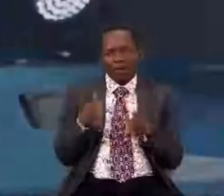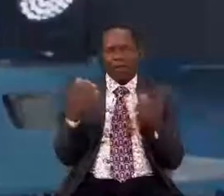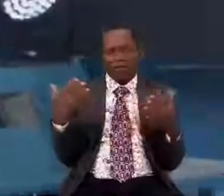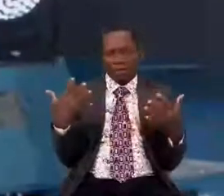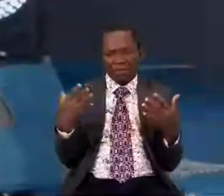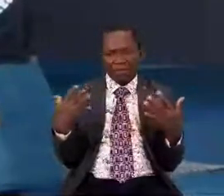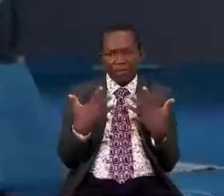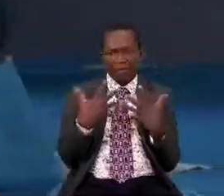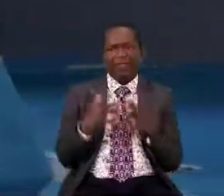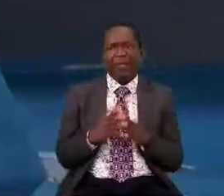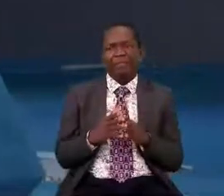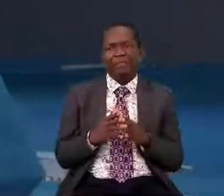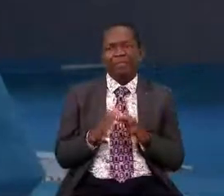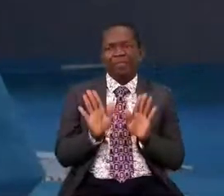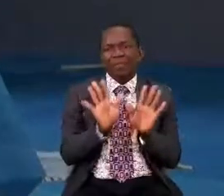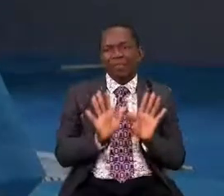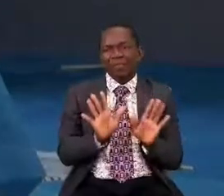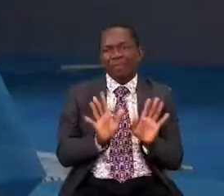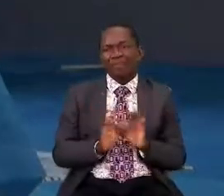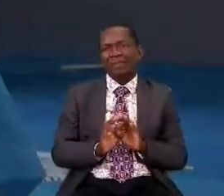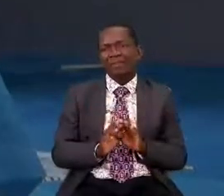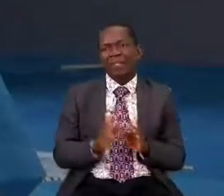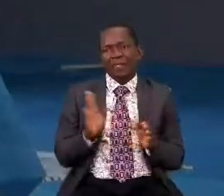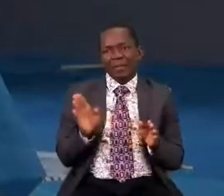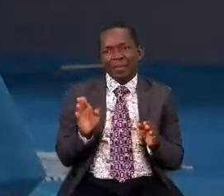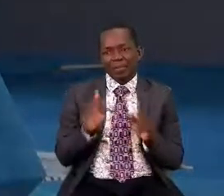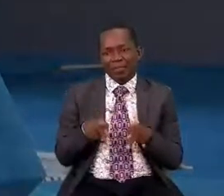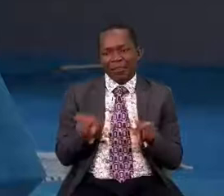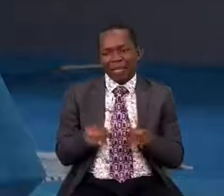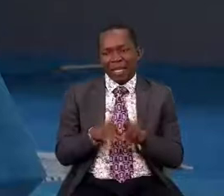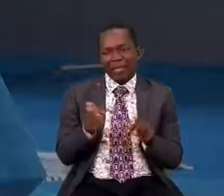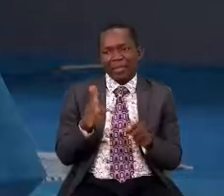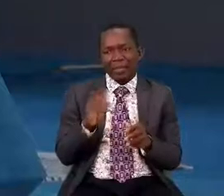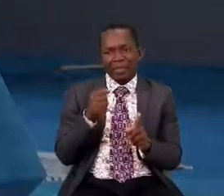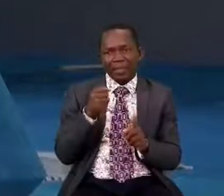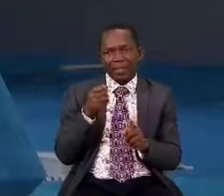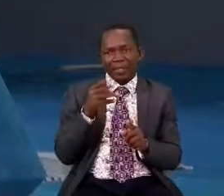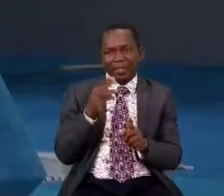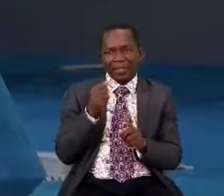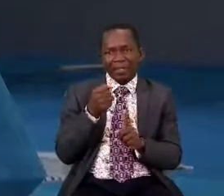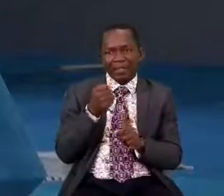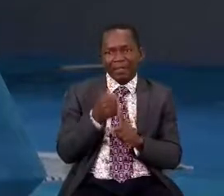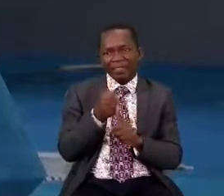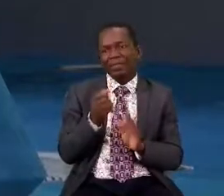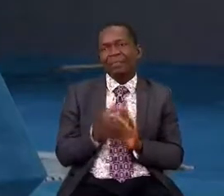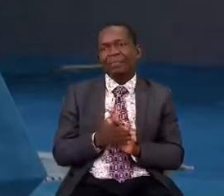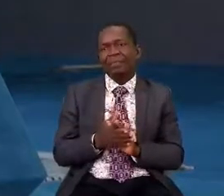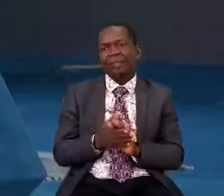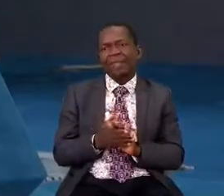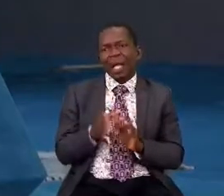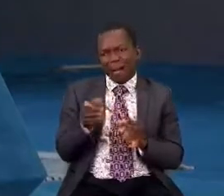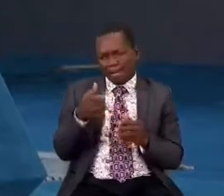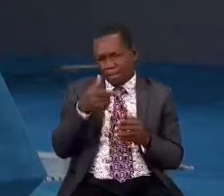et parce qu'ils craignent des gens comme eux-mêmes, ils peuvent connaître la Bible, ils peuvent connaître la parole, ils